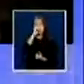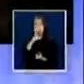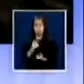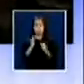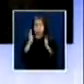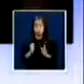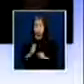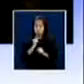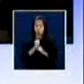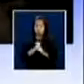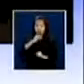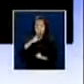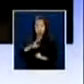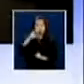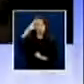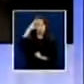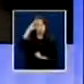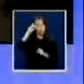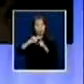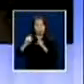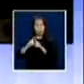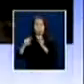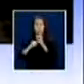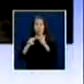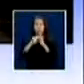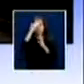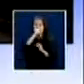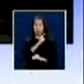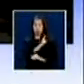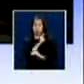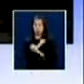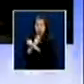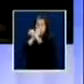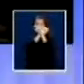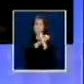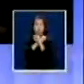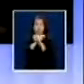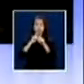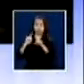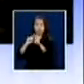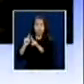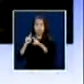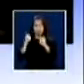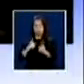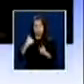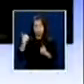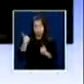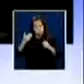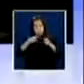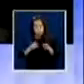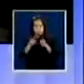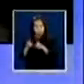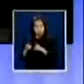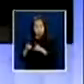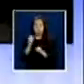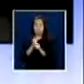ที่เป็นเรื่องของการปกป้องด่านเท่านั้นเองครับแล้วก็มีแนวทางในการใช้กำลังอย่างชัดเจ